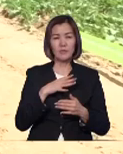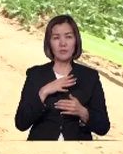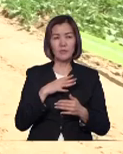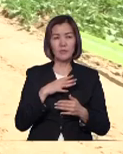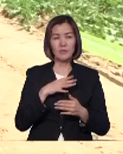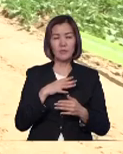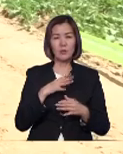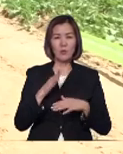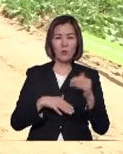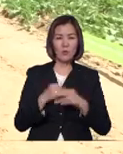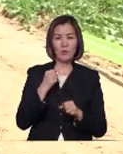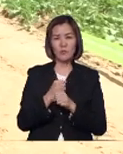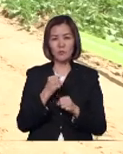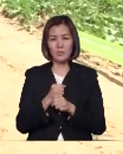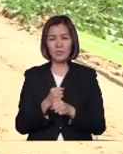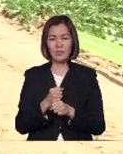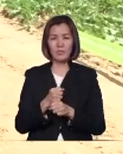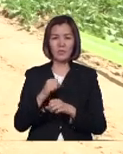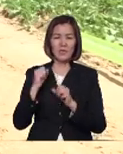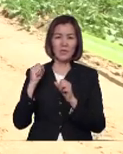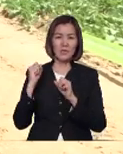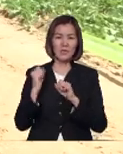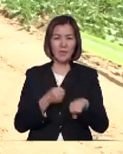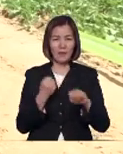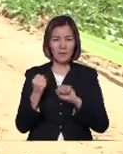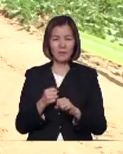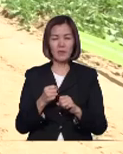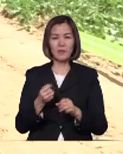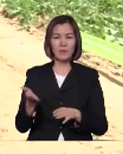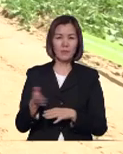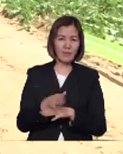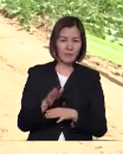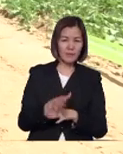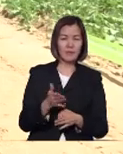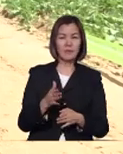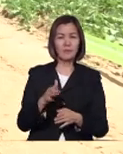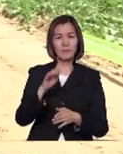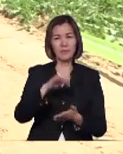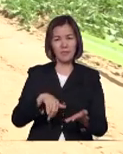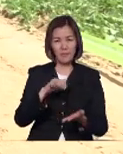тәпкімен көп жұмыс жасайтын. Адамның қолы көп қажет ететін. Қазір соның барлығын